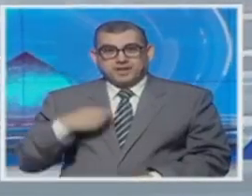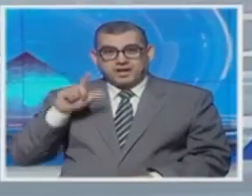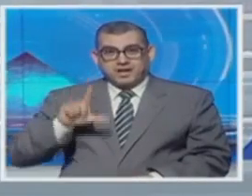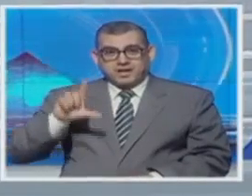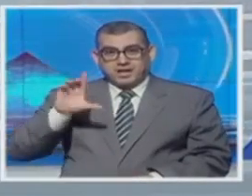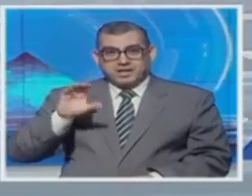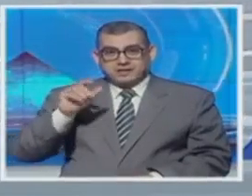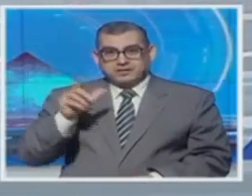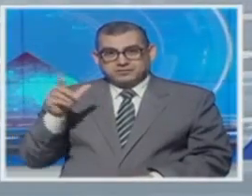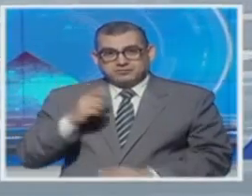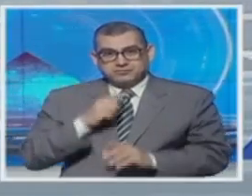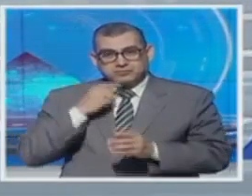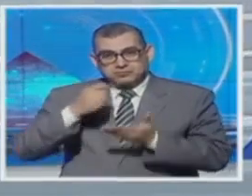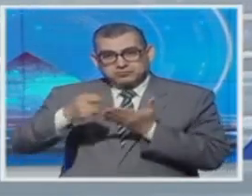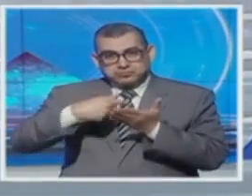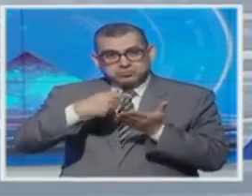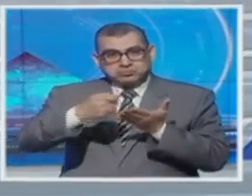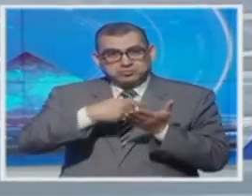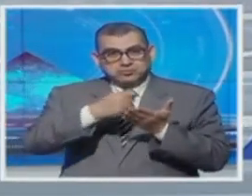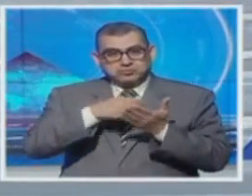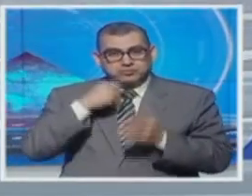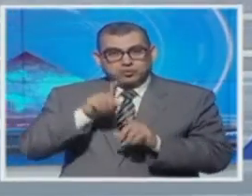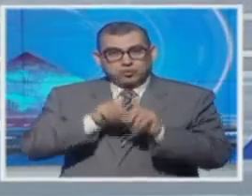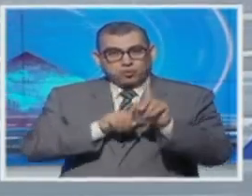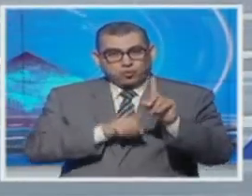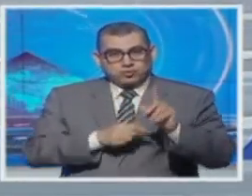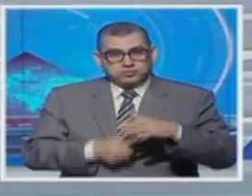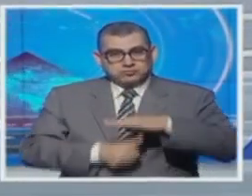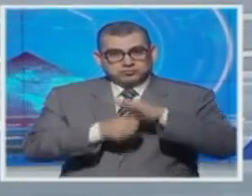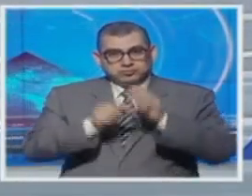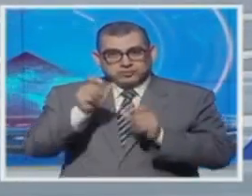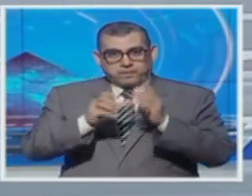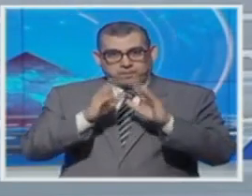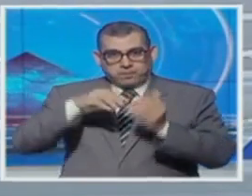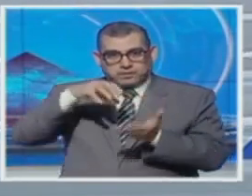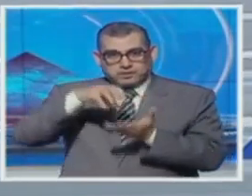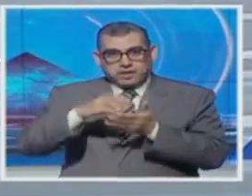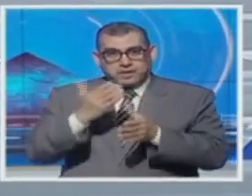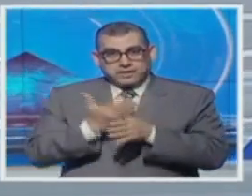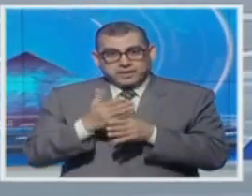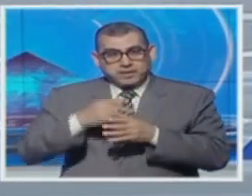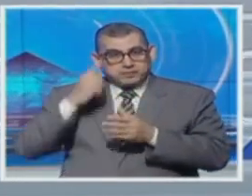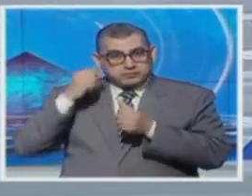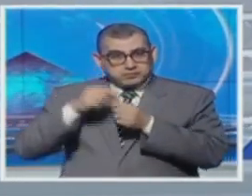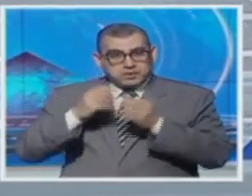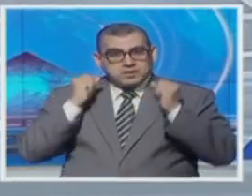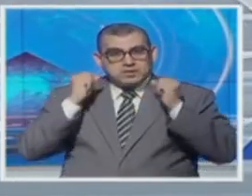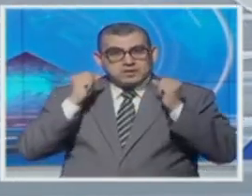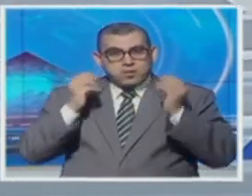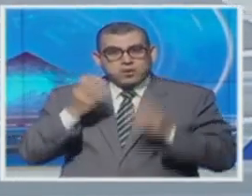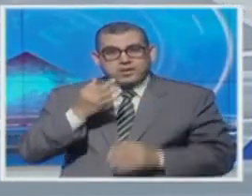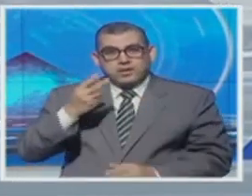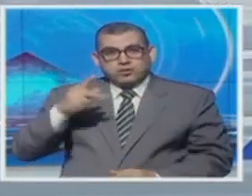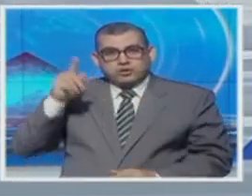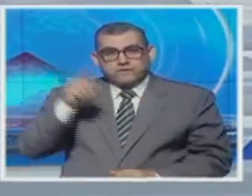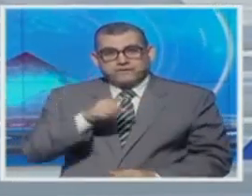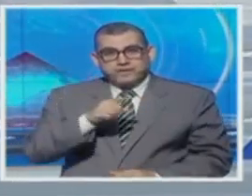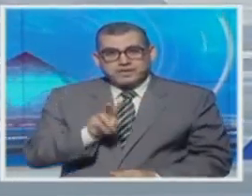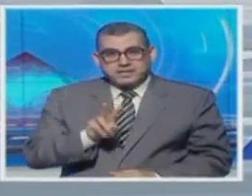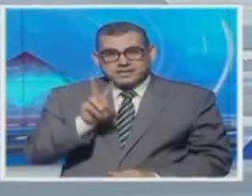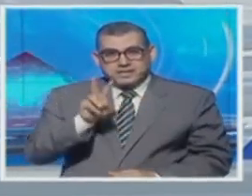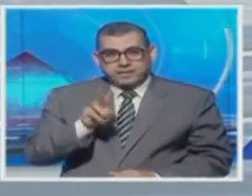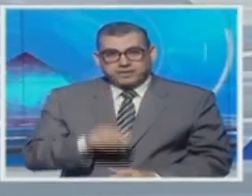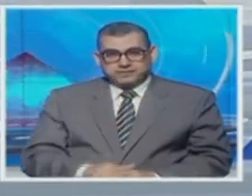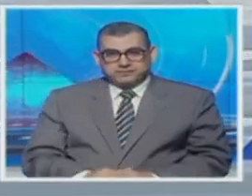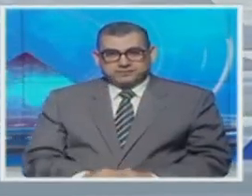الرئيس عبد الفتاح السيسي يتلقى برقية التهنئة من الوزراء وكبار رجال الدولة بمناسبة ذكرى ثورة 23